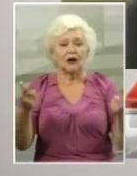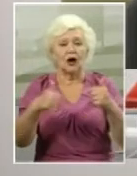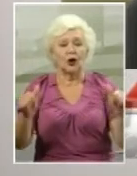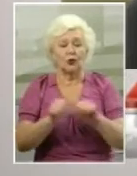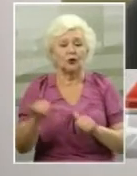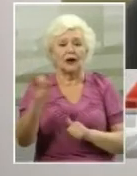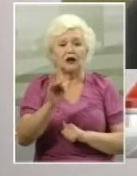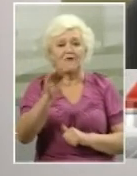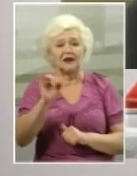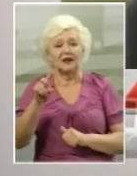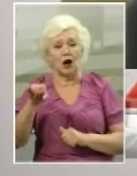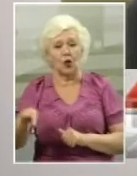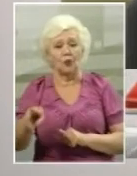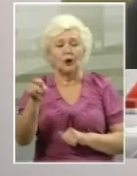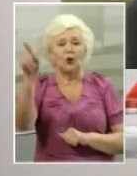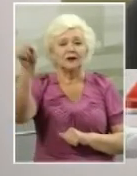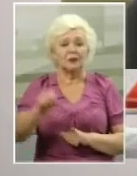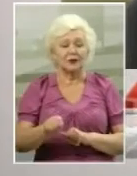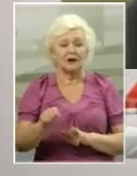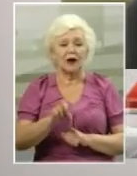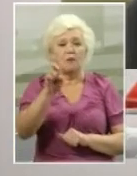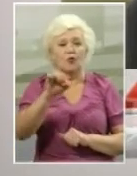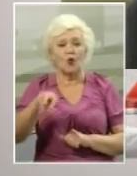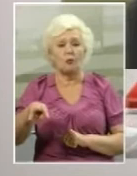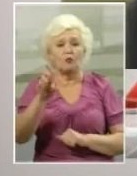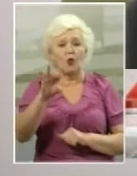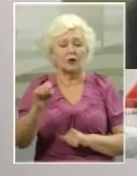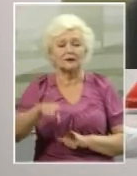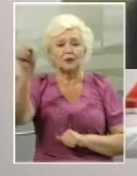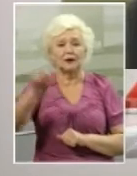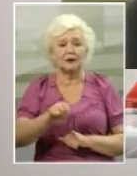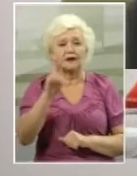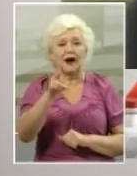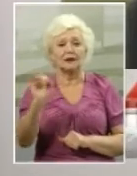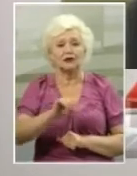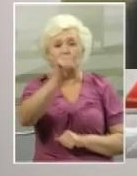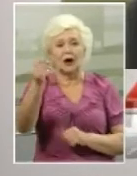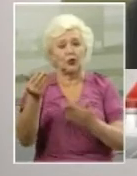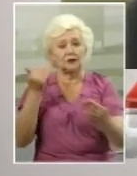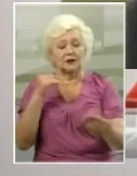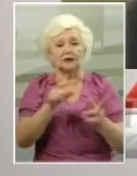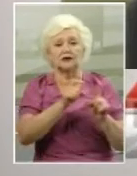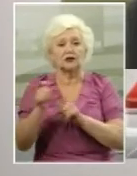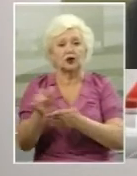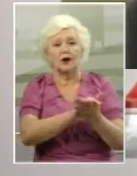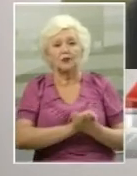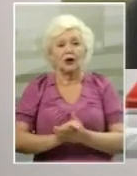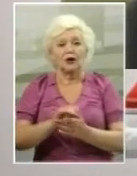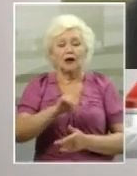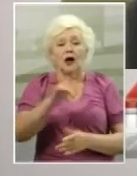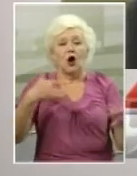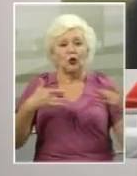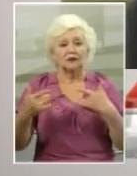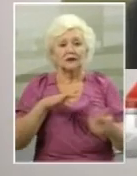Андрієм Хливнюком. Він приїхав, гурт «Бумбокс» приїхав до Каланчака годину тому. За словами організаторів, сьогоднішній концерт триватиме